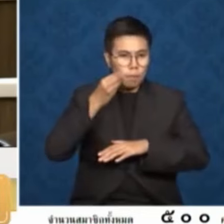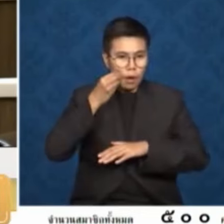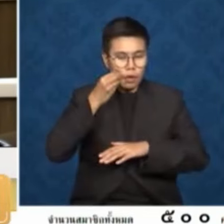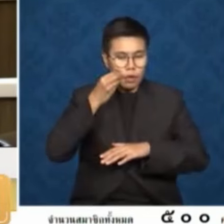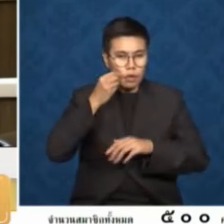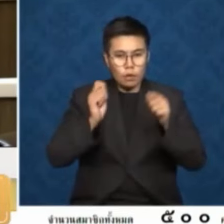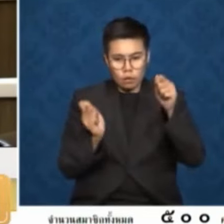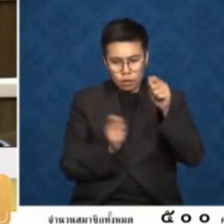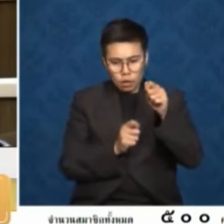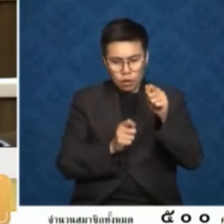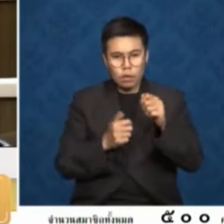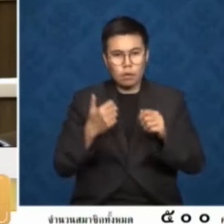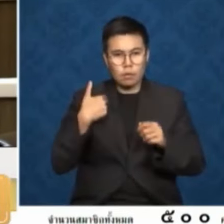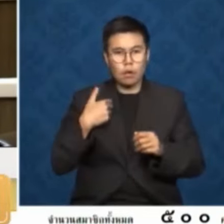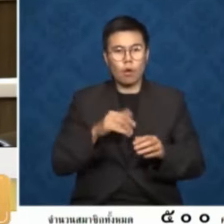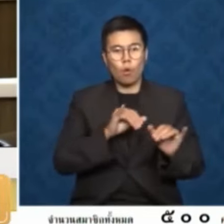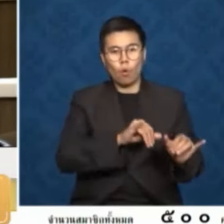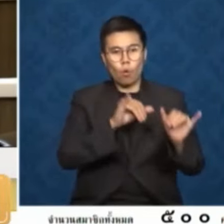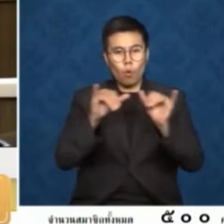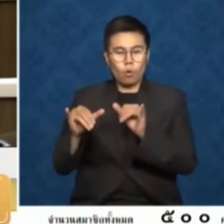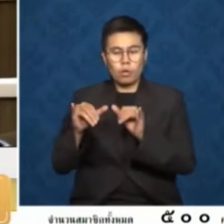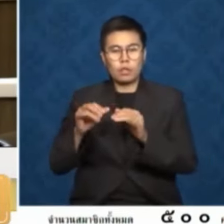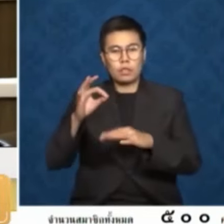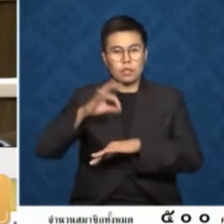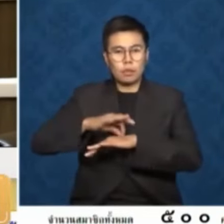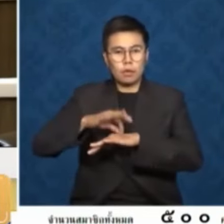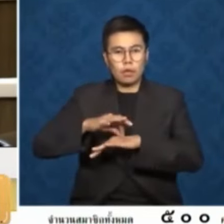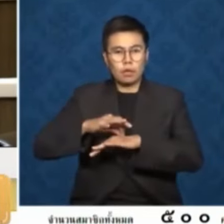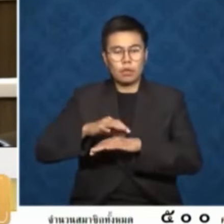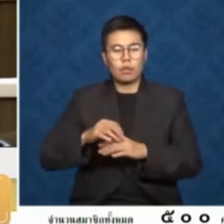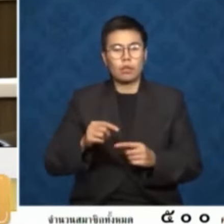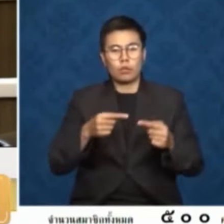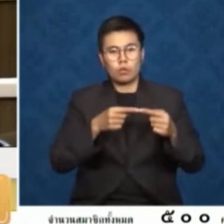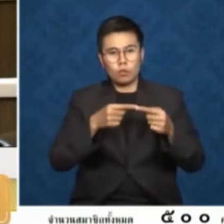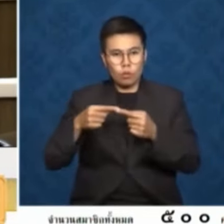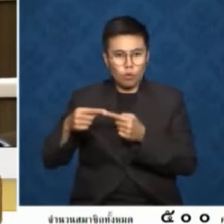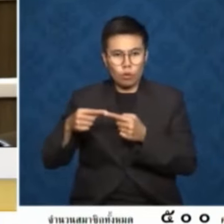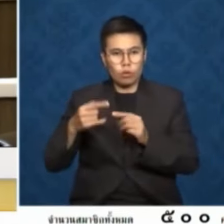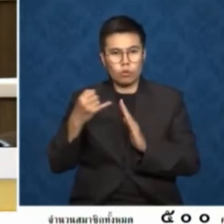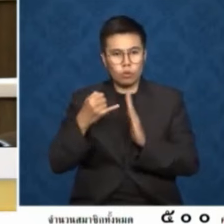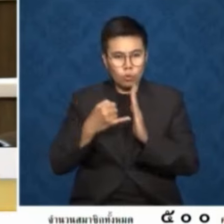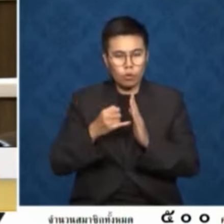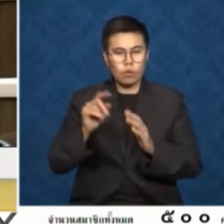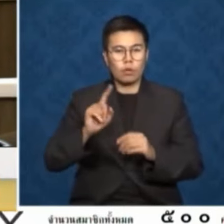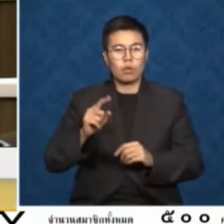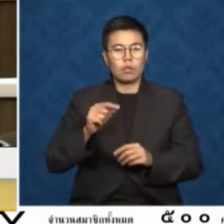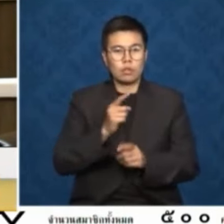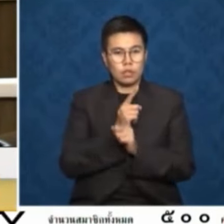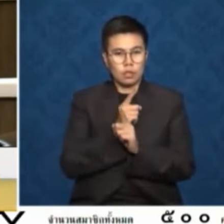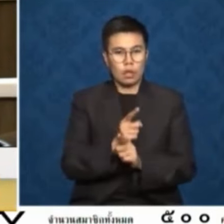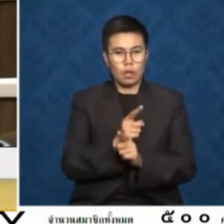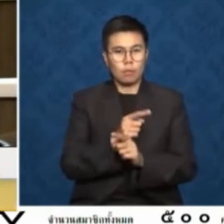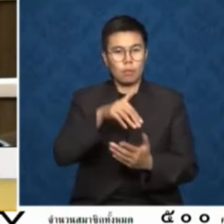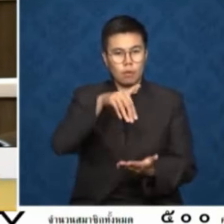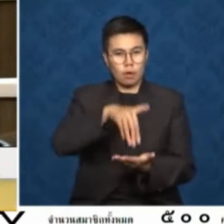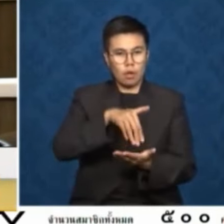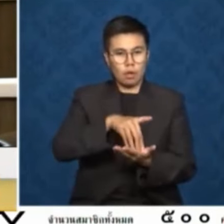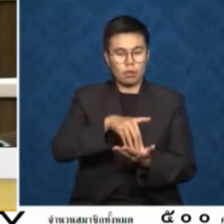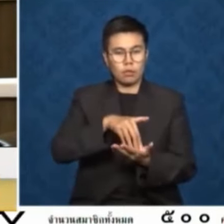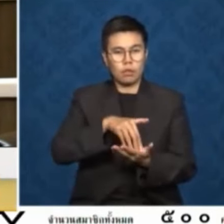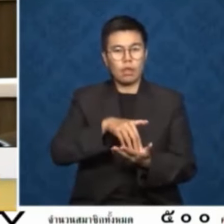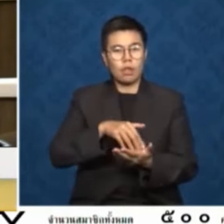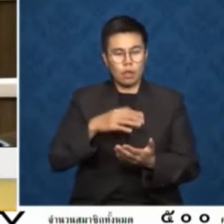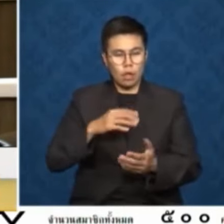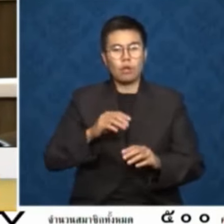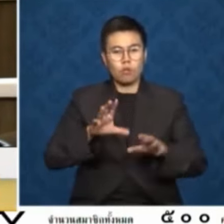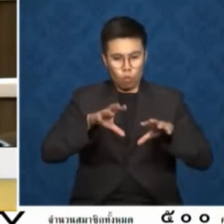ญหาโอนข้าราชการองค์การบริหารส่วนจังหวัดระหว่างองค์การบริหารส่วนจังหวัดต่อองค์การบริหารส่วนจังหวัดให้เป็นไปตามหลักและความสมัครใ